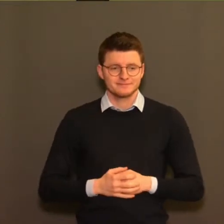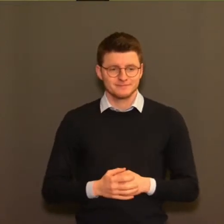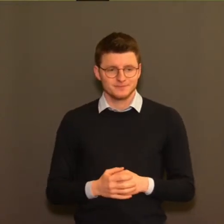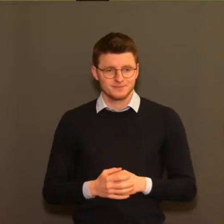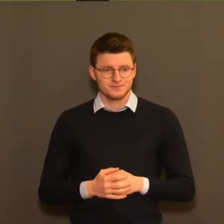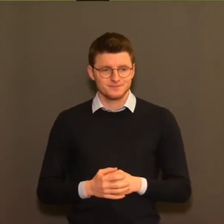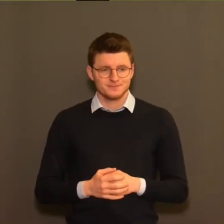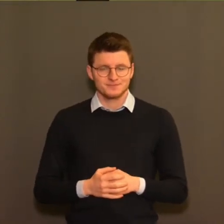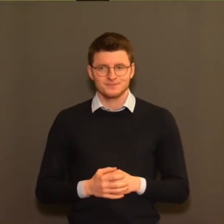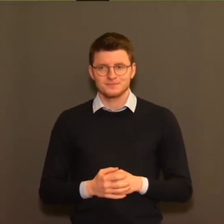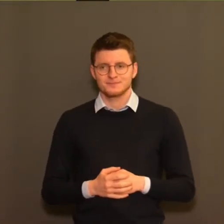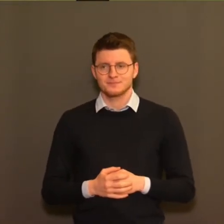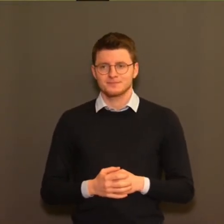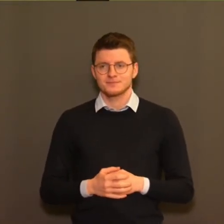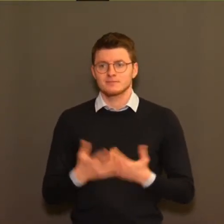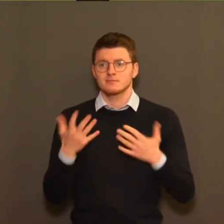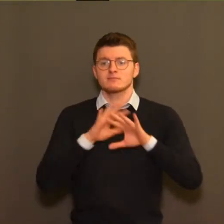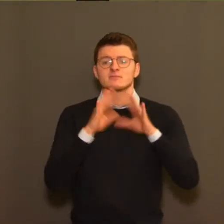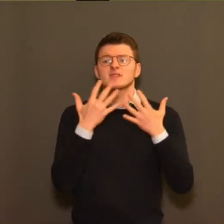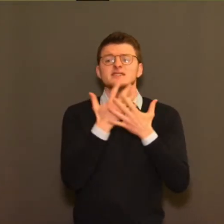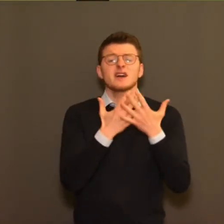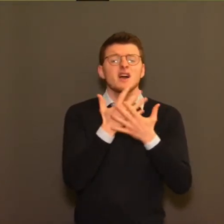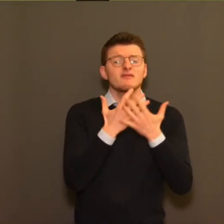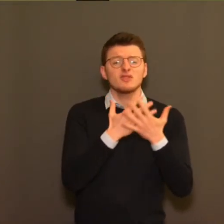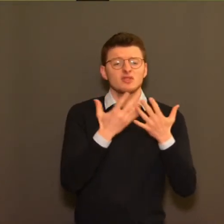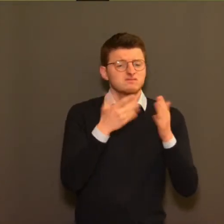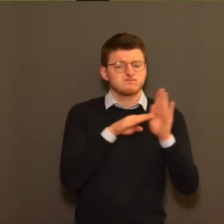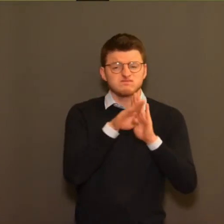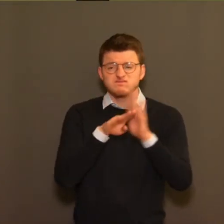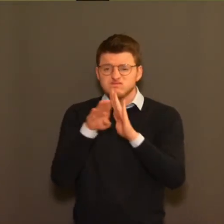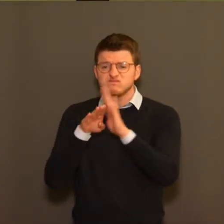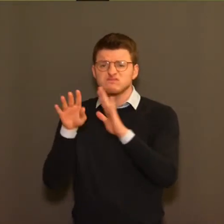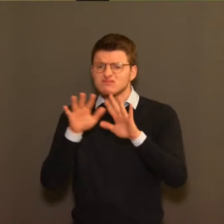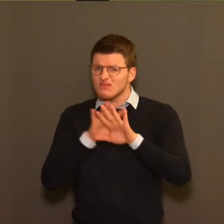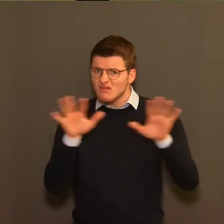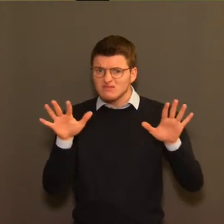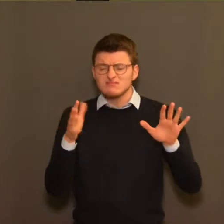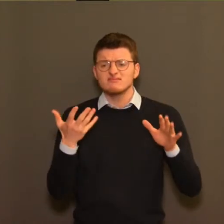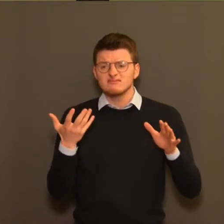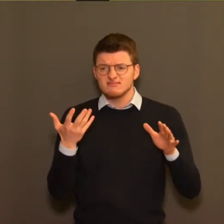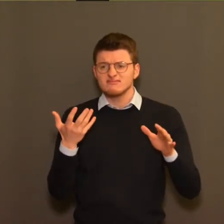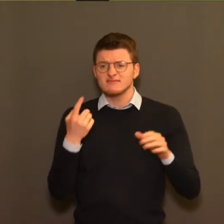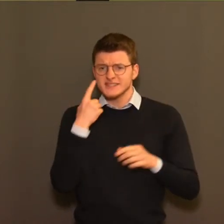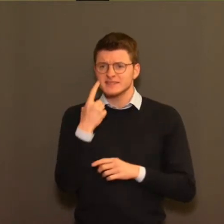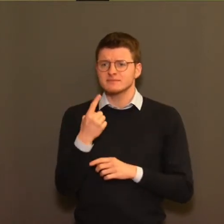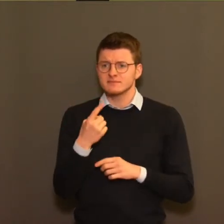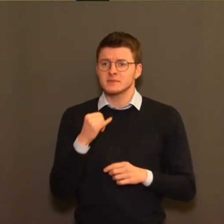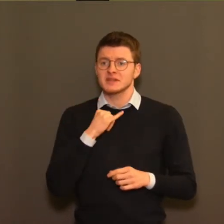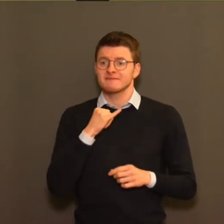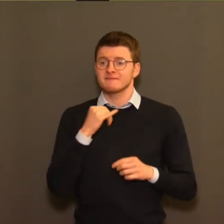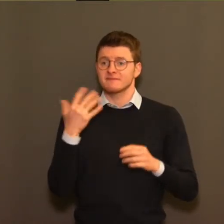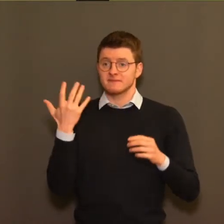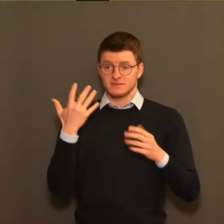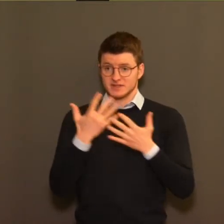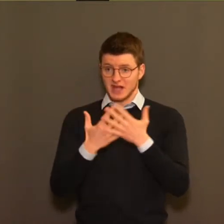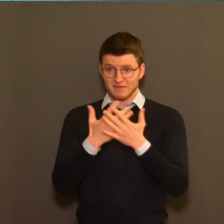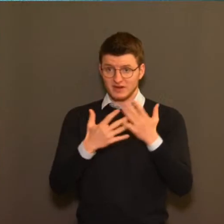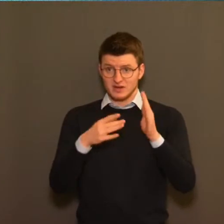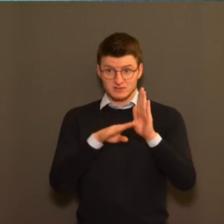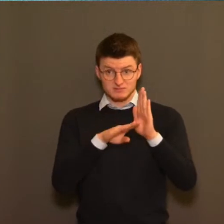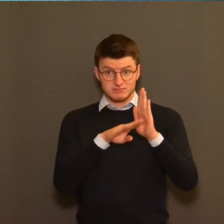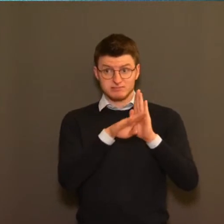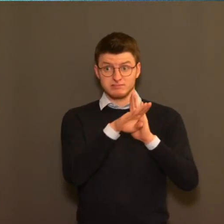Alle cijfers gaan verder in stijgende lijn. We bereiken niveaus die we sinds de tweede golf niet meer gezien hebben.